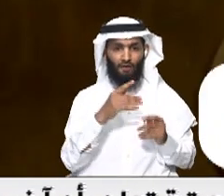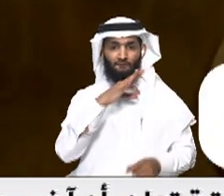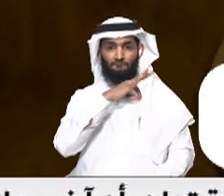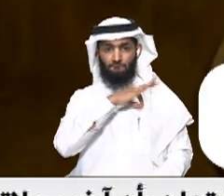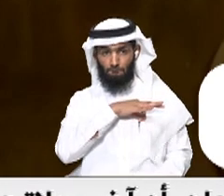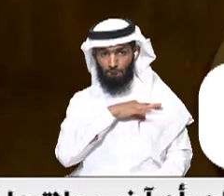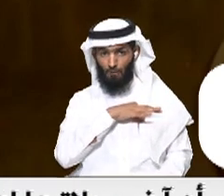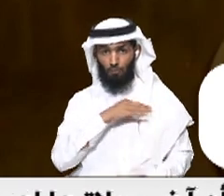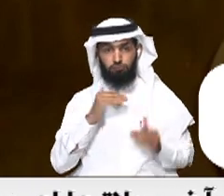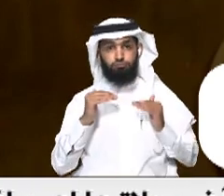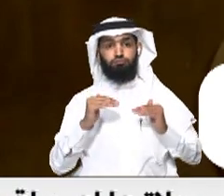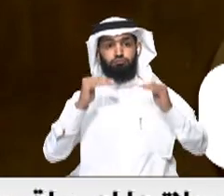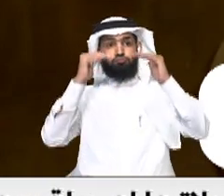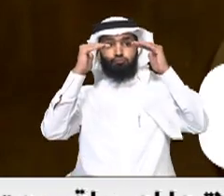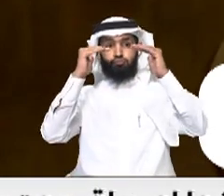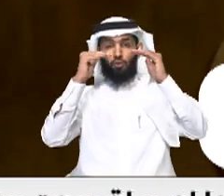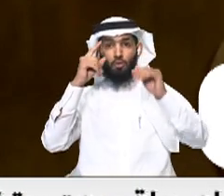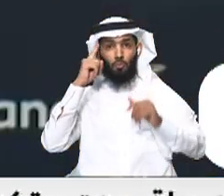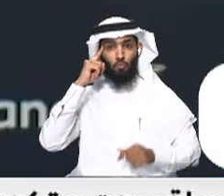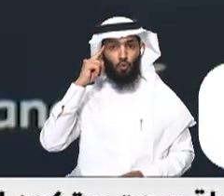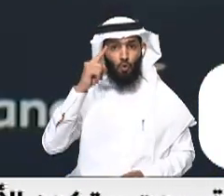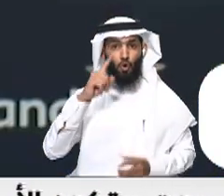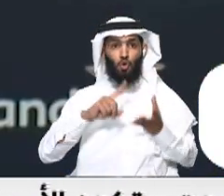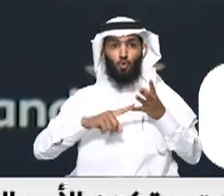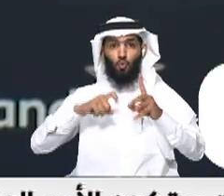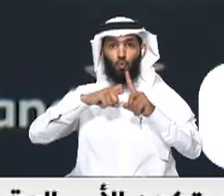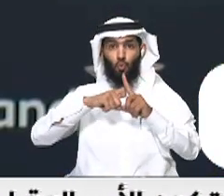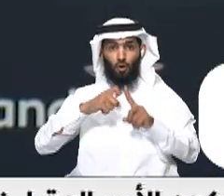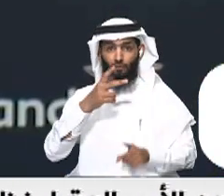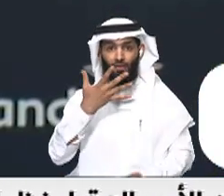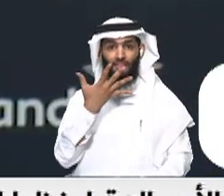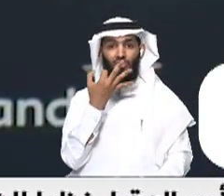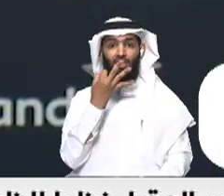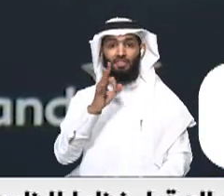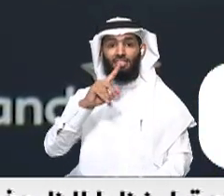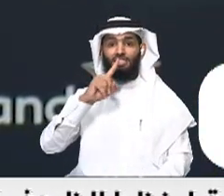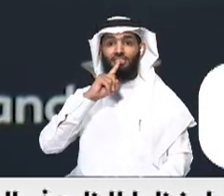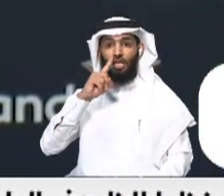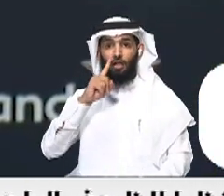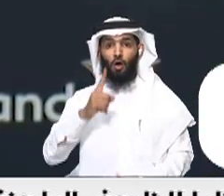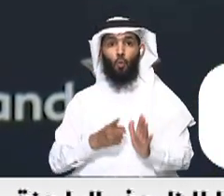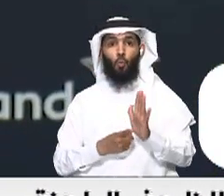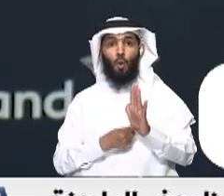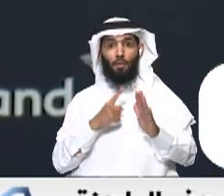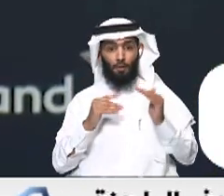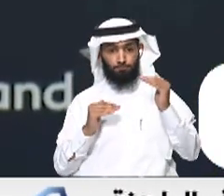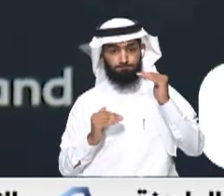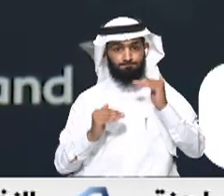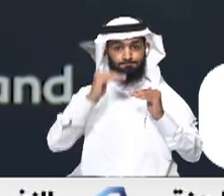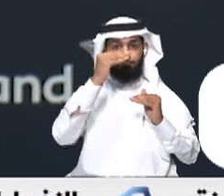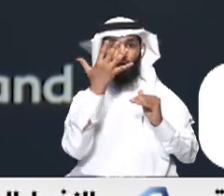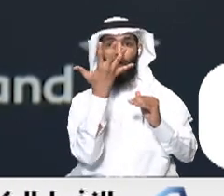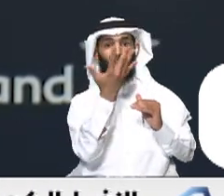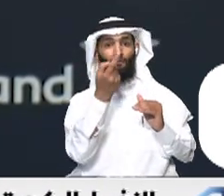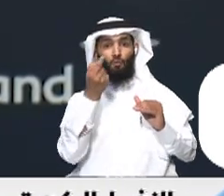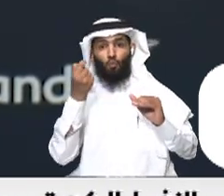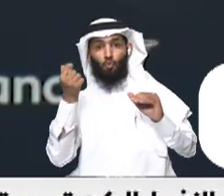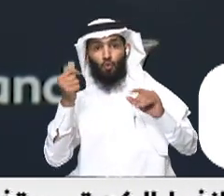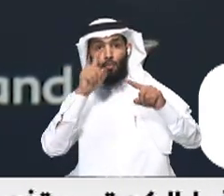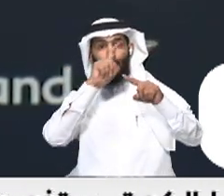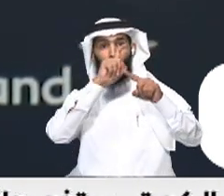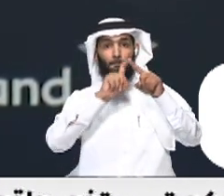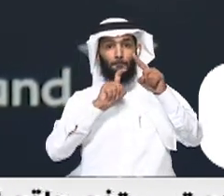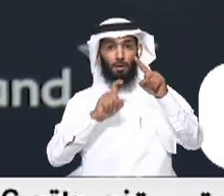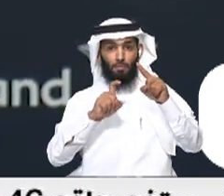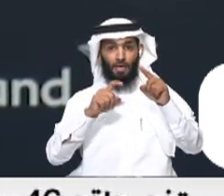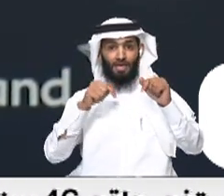ثاني أعلى معدل فائدة في تاريخ بريطانيا منذ أكثر من 30 عاما. محافظ بنك إنجلترا المركزي شدد على